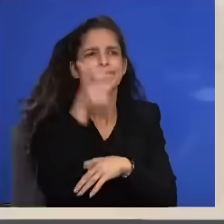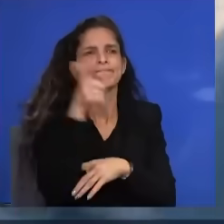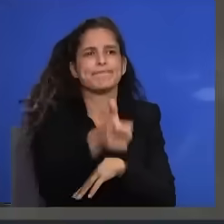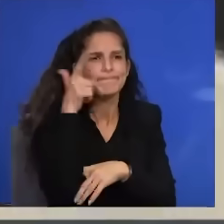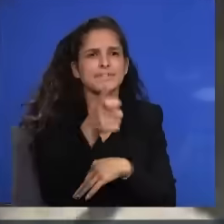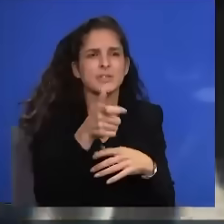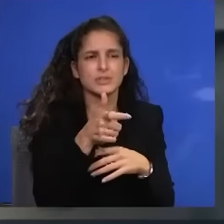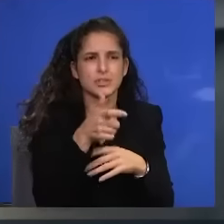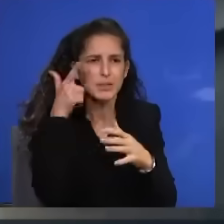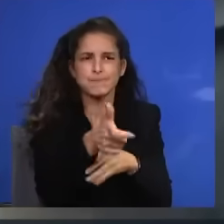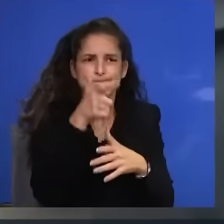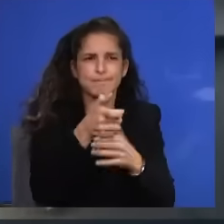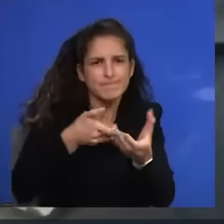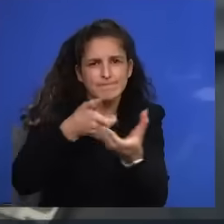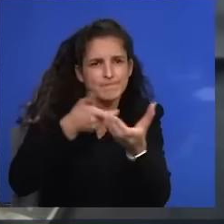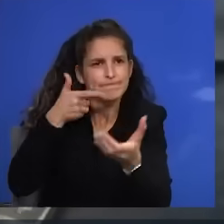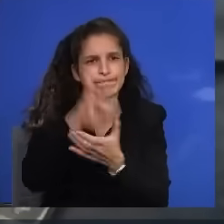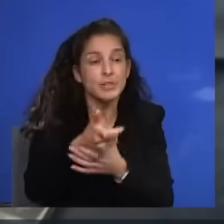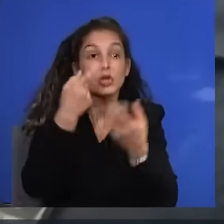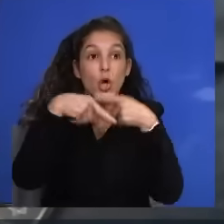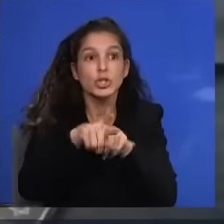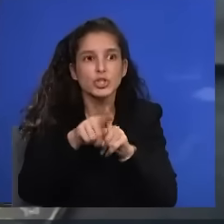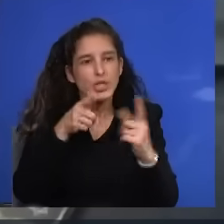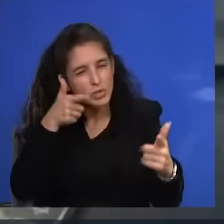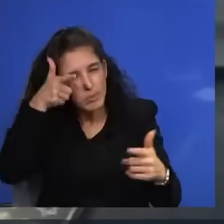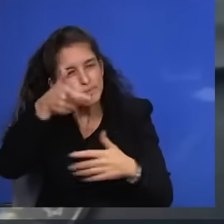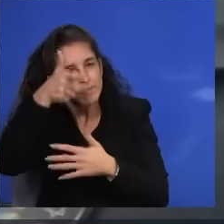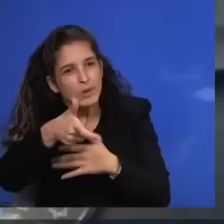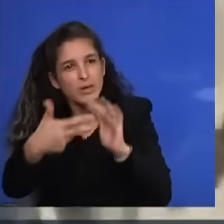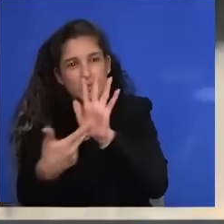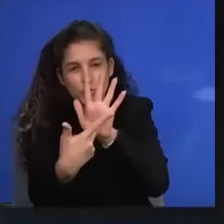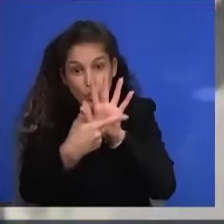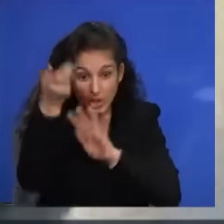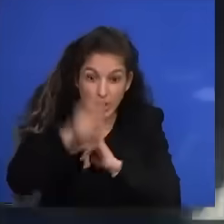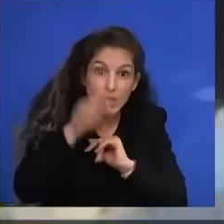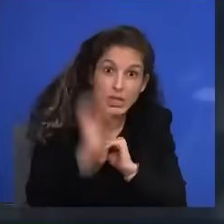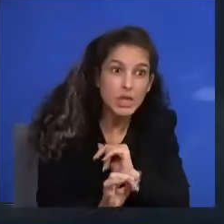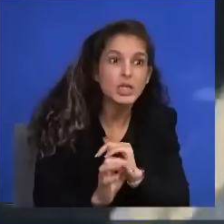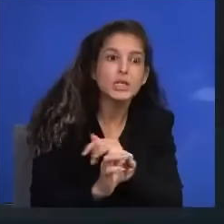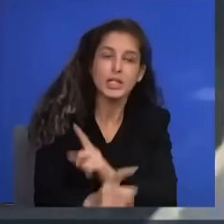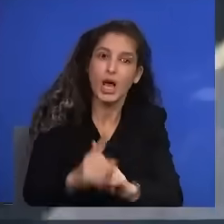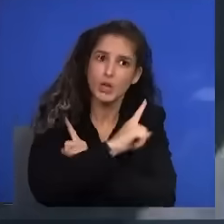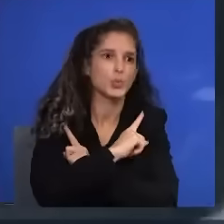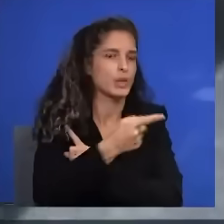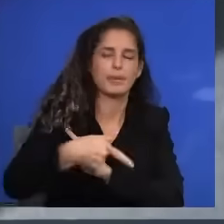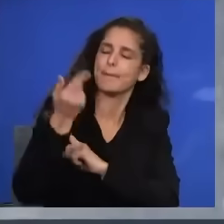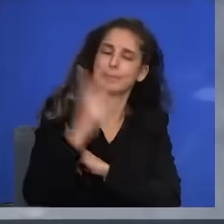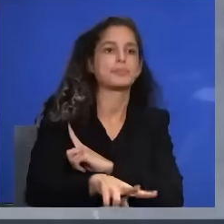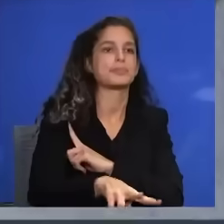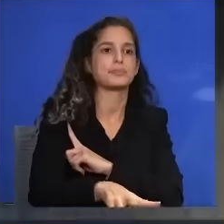תוריד תחנה! תוך כדי שאנחנו מצמצמים על וידוי ההריגה שלהם, ניטרלנו אותם. הנה הוא פה! הנה יש פה